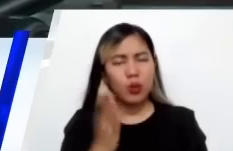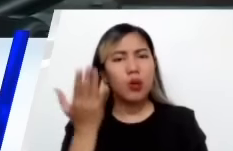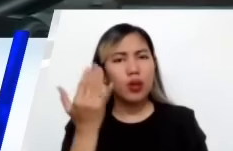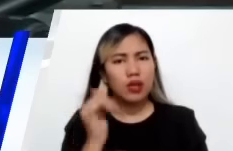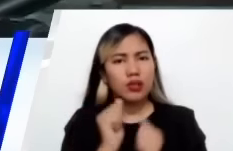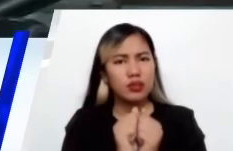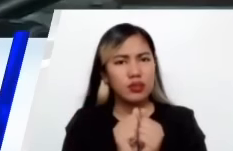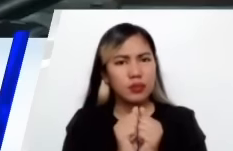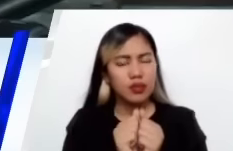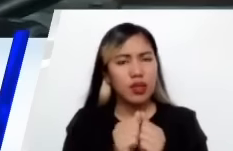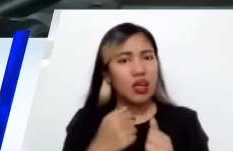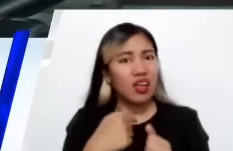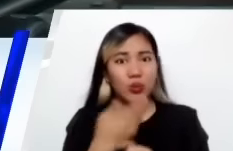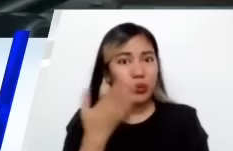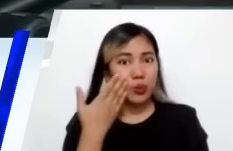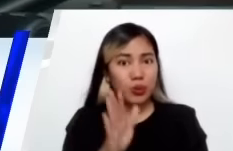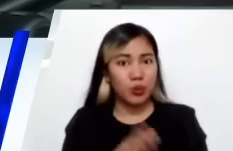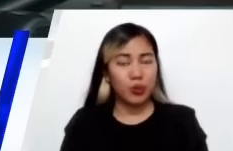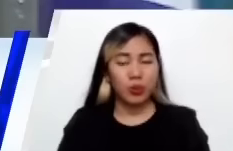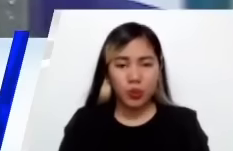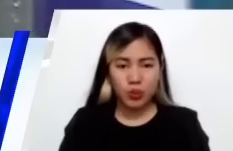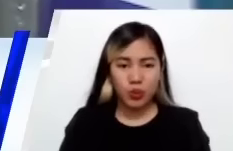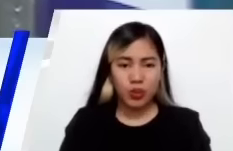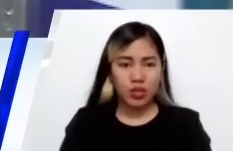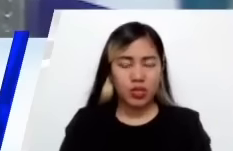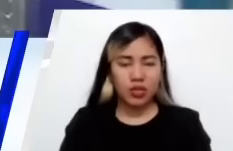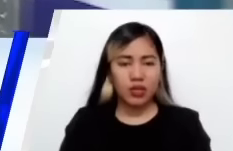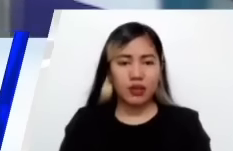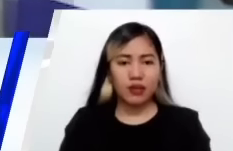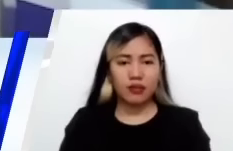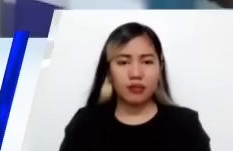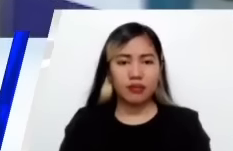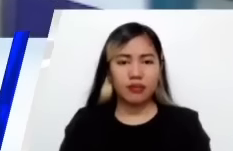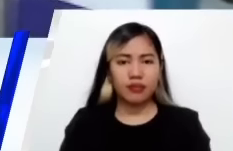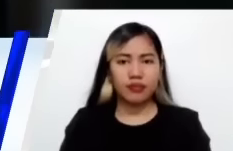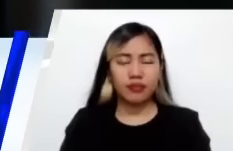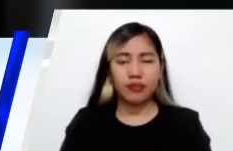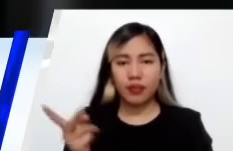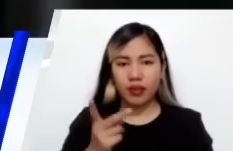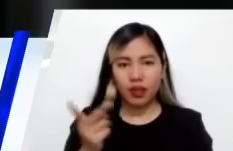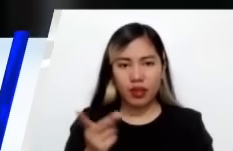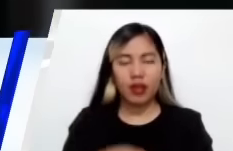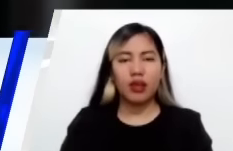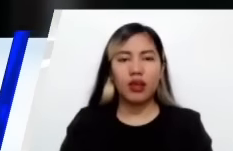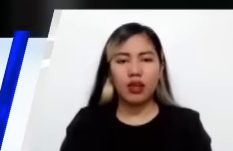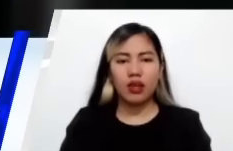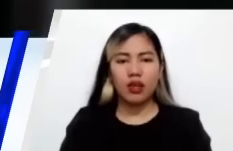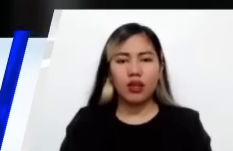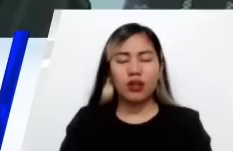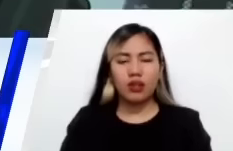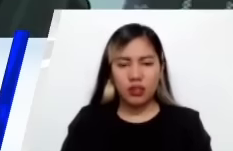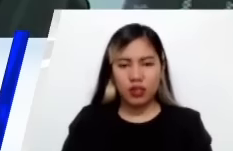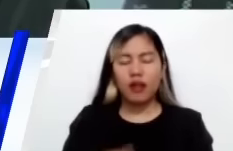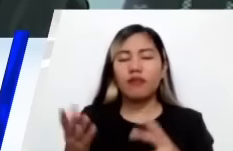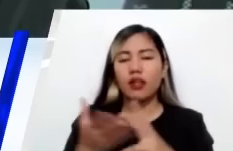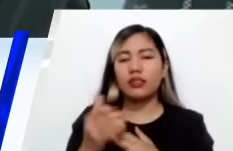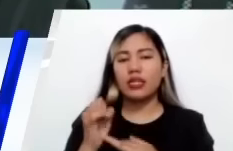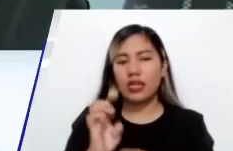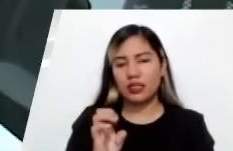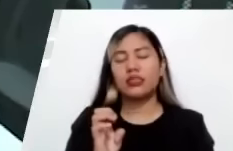sir, na ganyan yung ano niya. Maharap ang dalawa sa reklamong paglabag sa Comprehensive Dangerous Drugs Act.